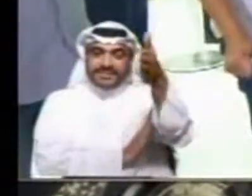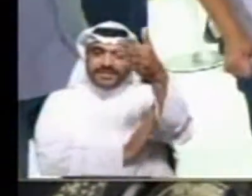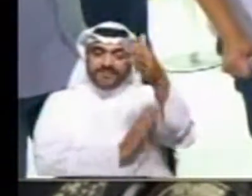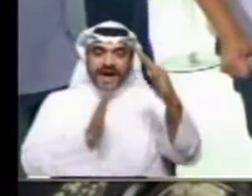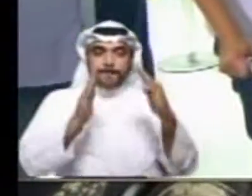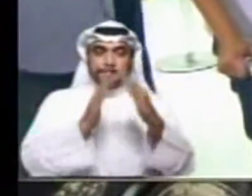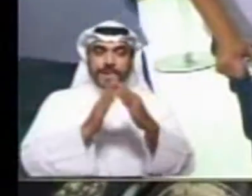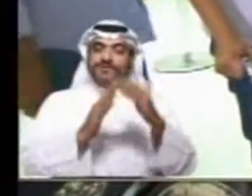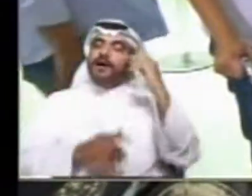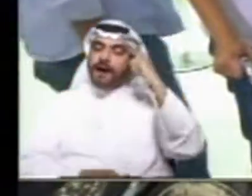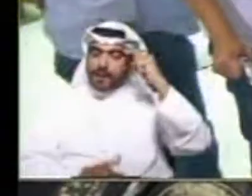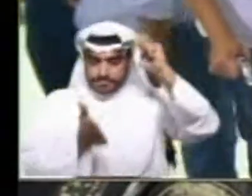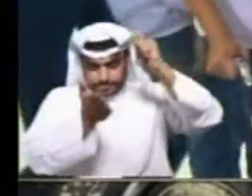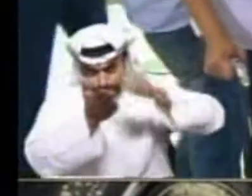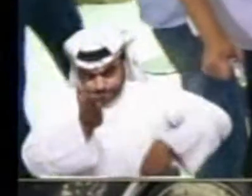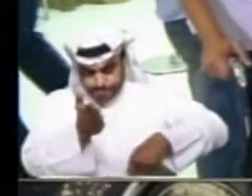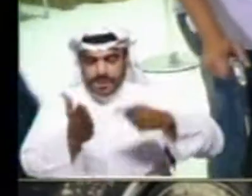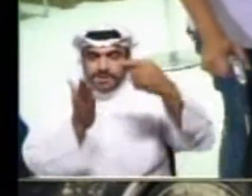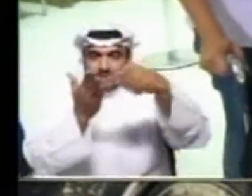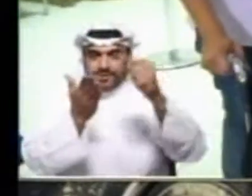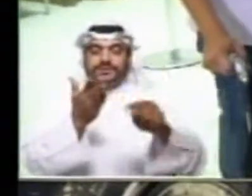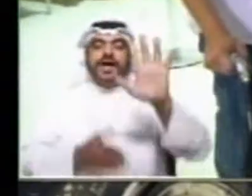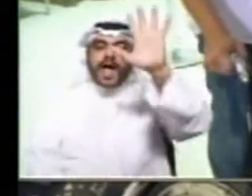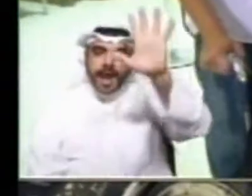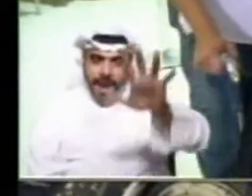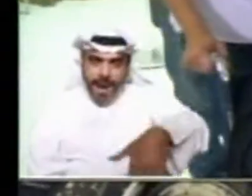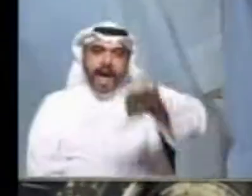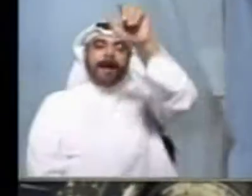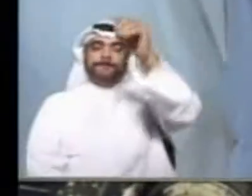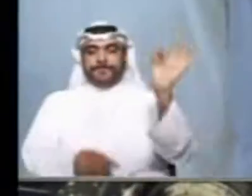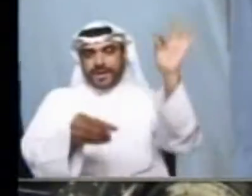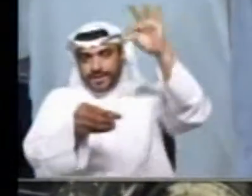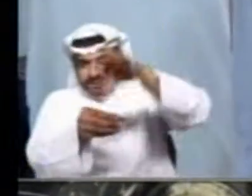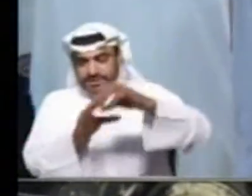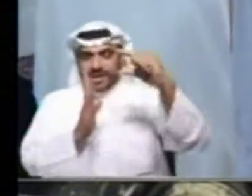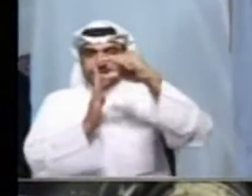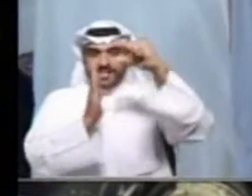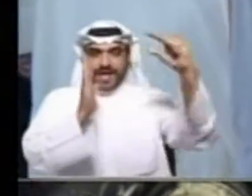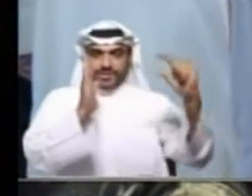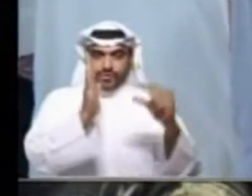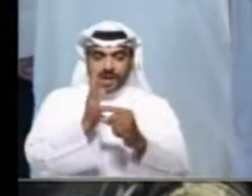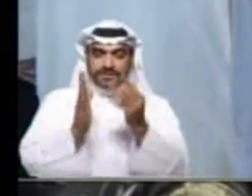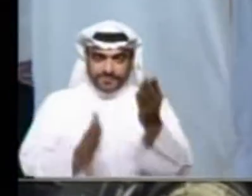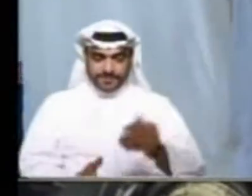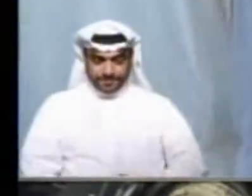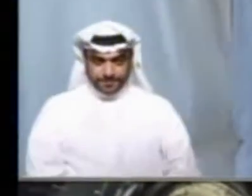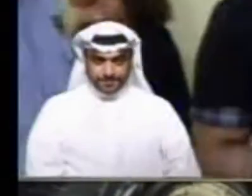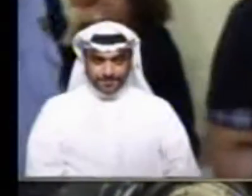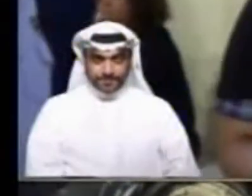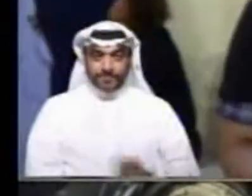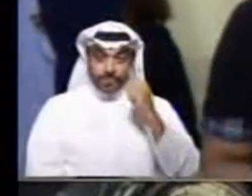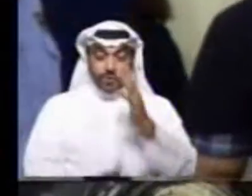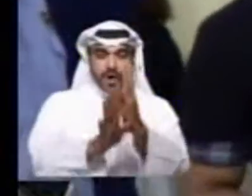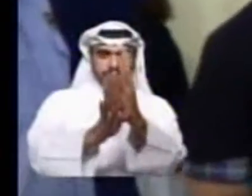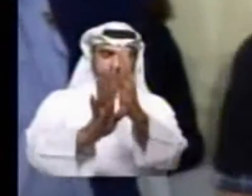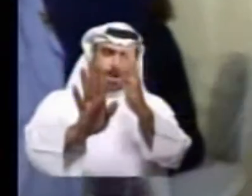حسموا أمرهم واتخذوا قرارهم وجاءوا لقول كلمتهم الفصل في الاستفتاء على التعديلات الدستورية. كان في